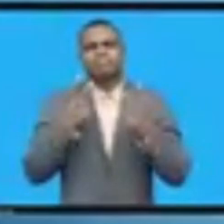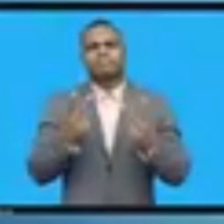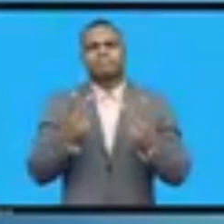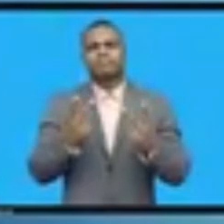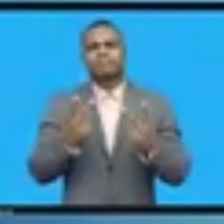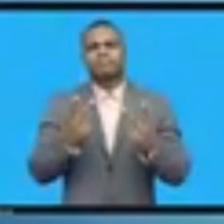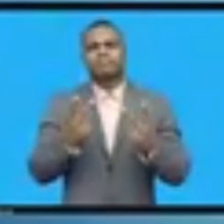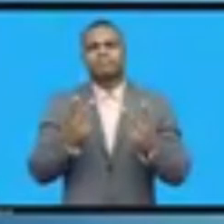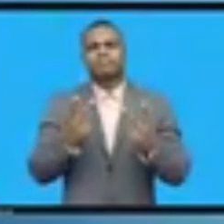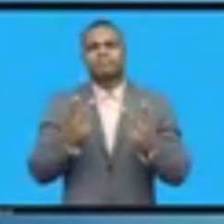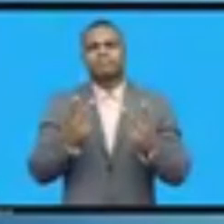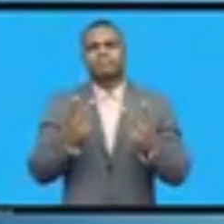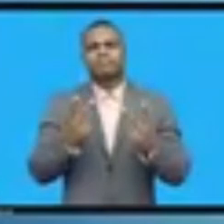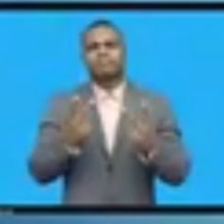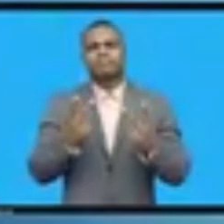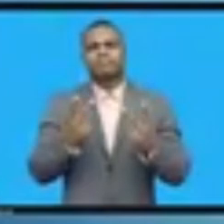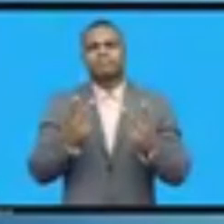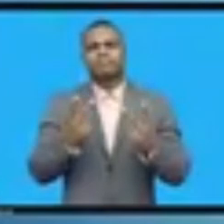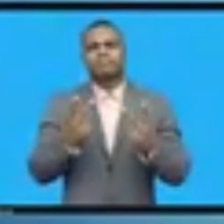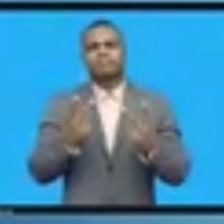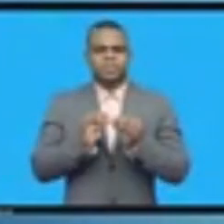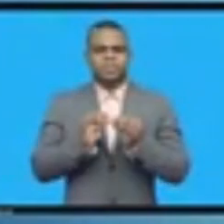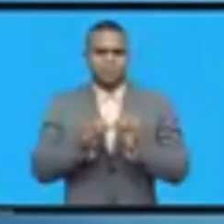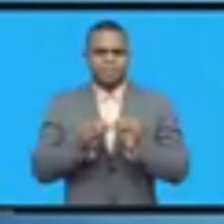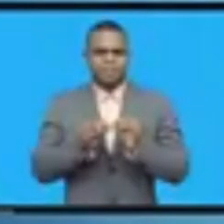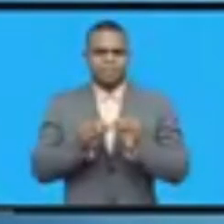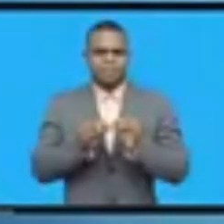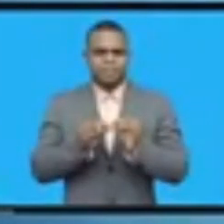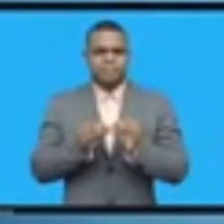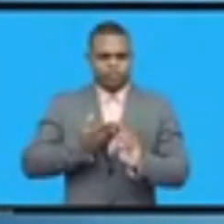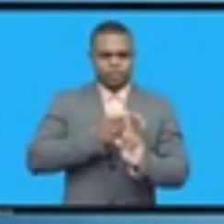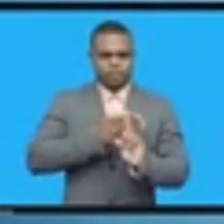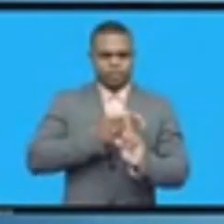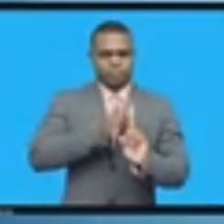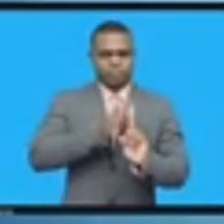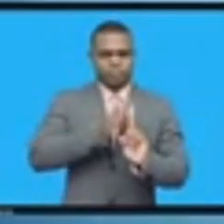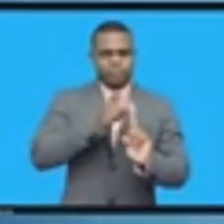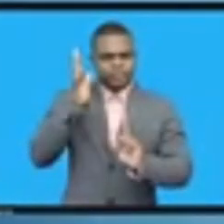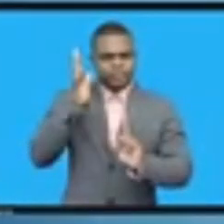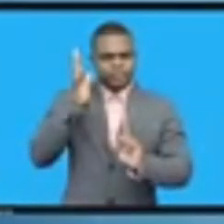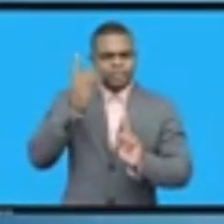不要担心，我只是把我的袖子卷起来。